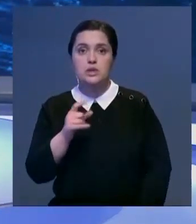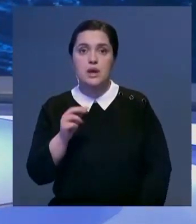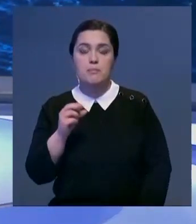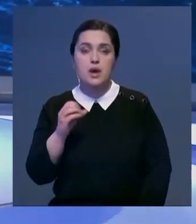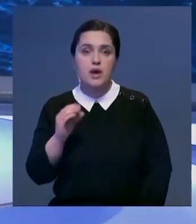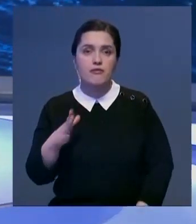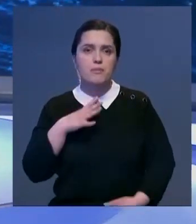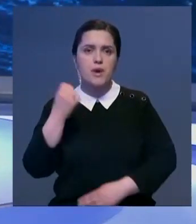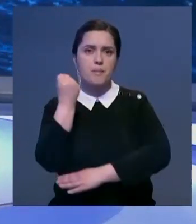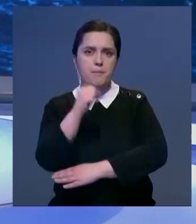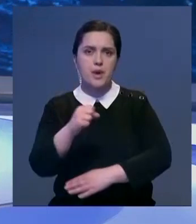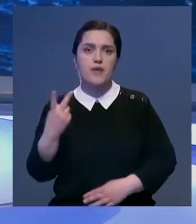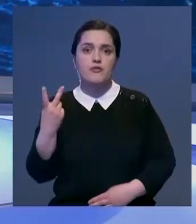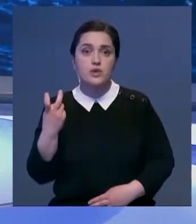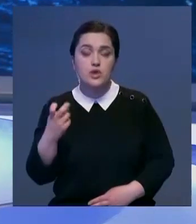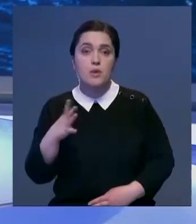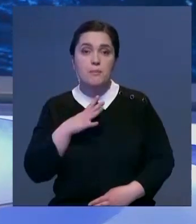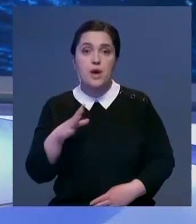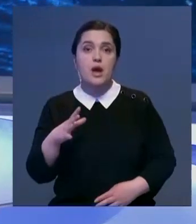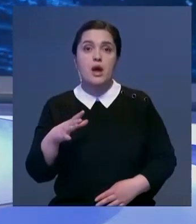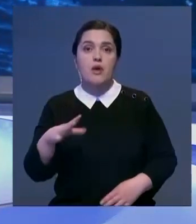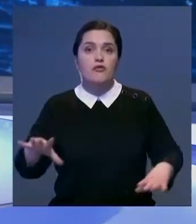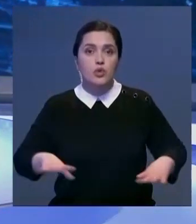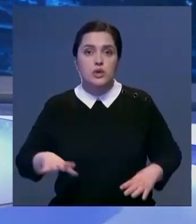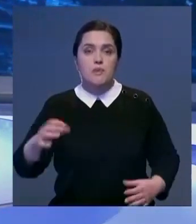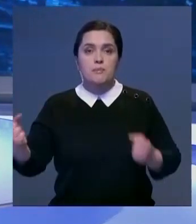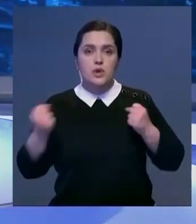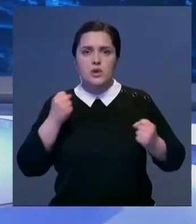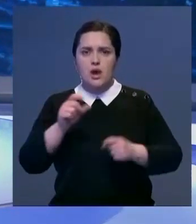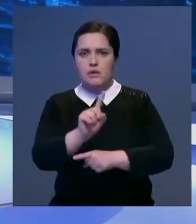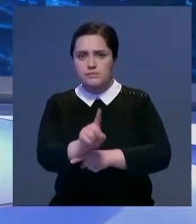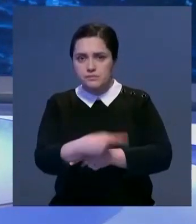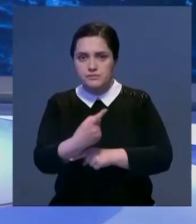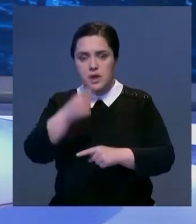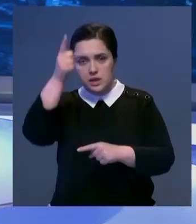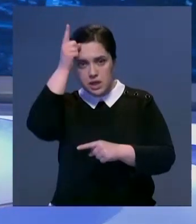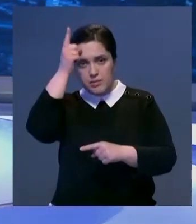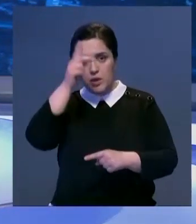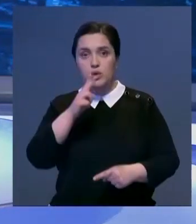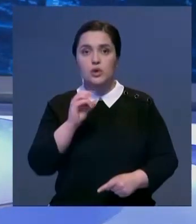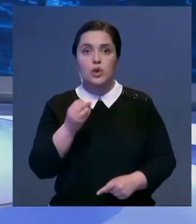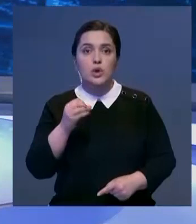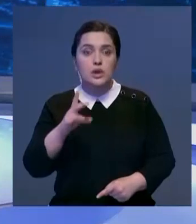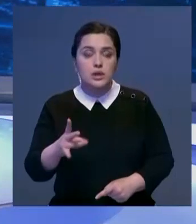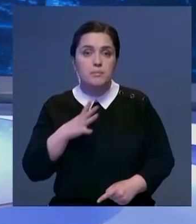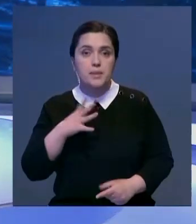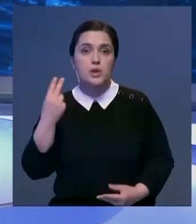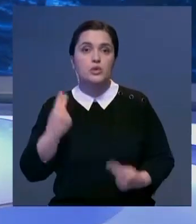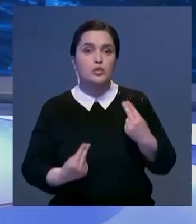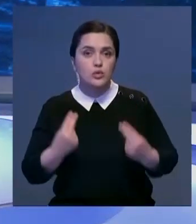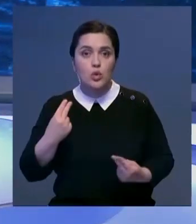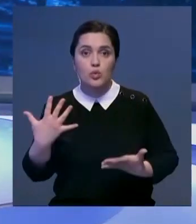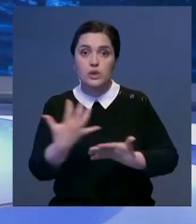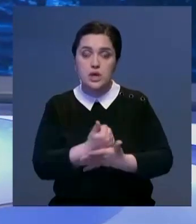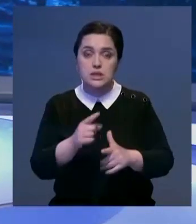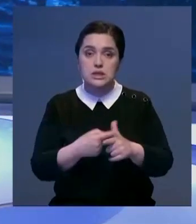Мурзабаев одержал более 200 побед. В конном спорте его считают одним из лучших в Германии. Накануне в Кёльне прошел турнир.